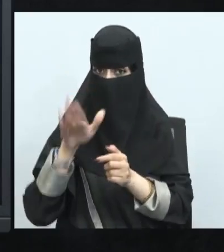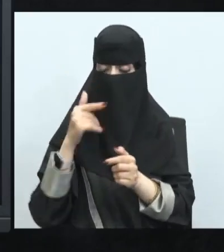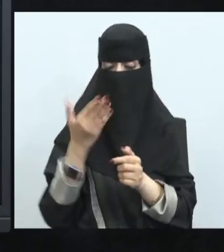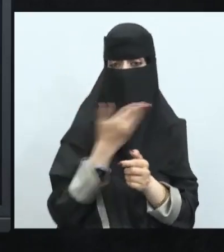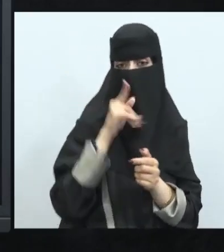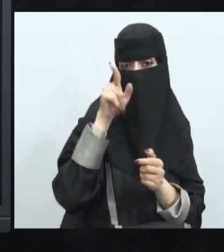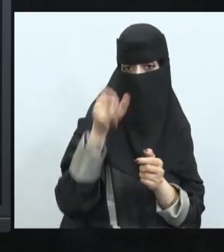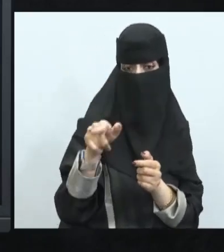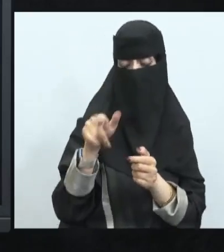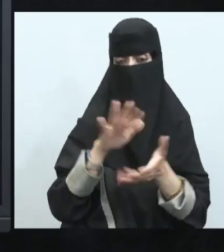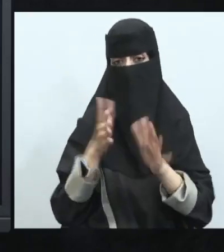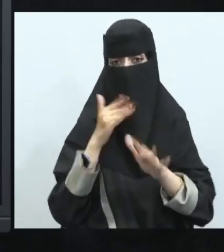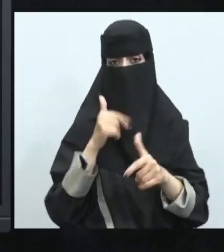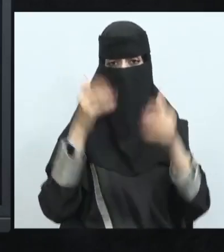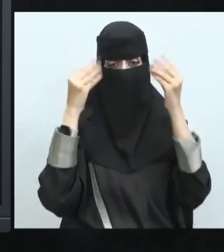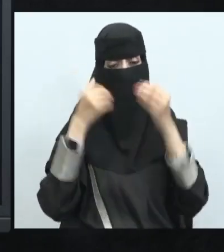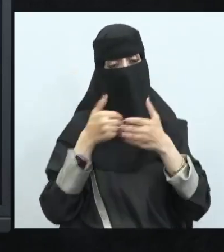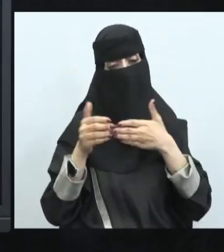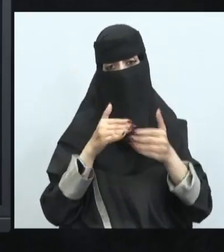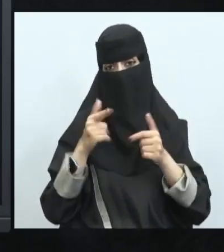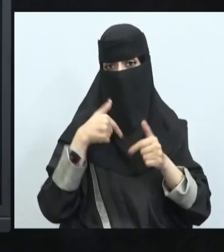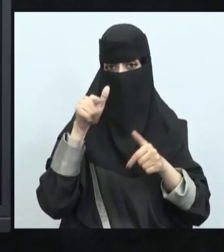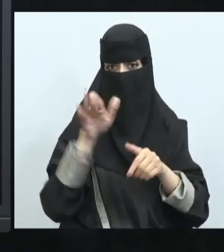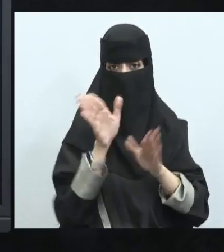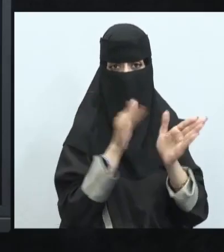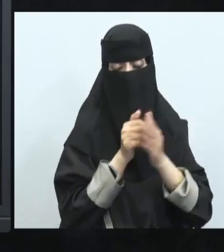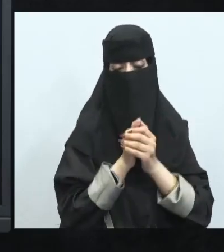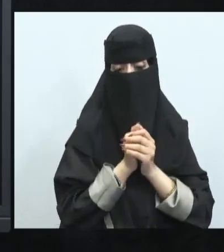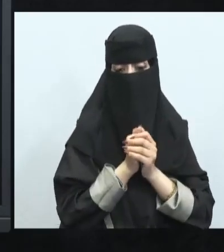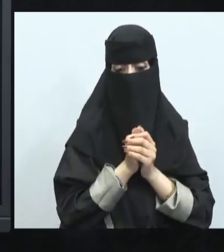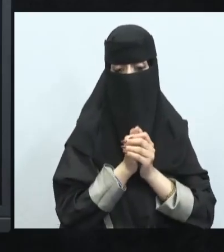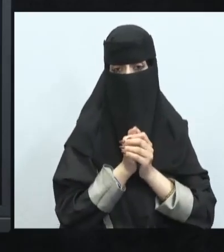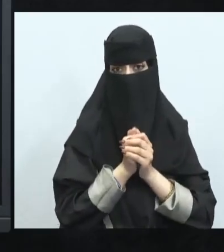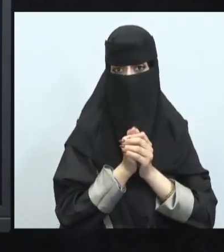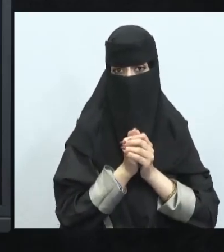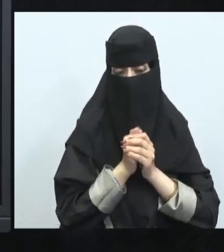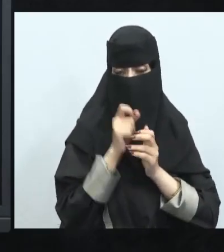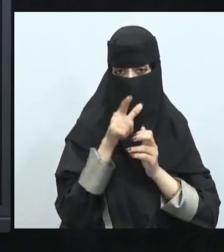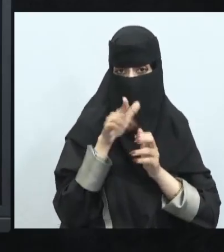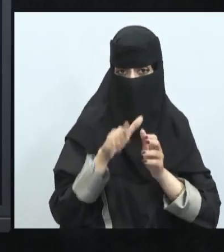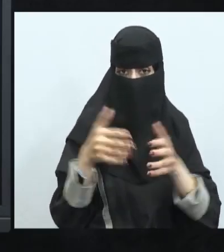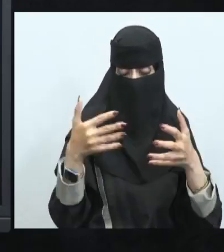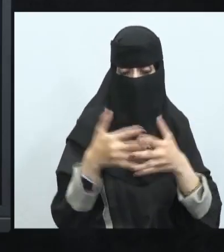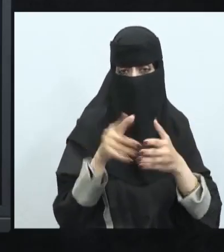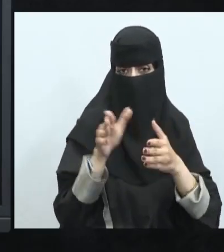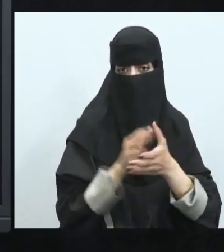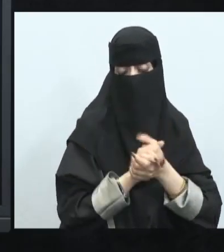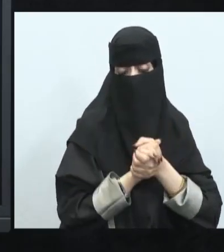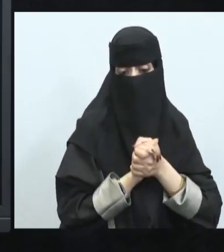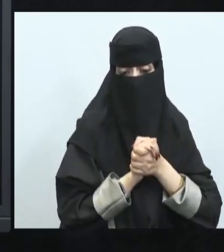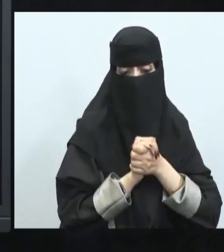تؤثر عليه او التي تكون من صميم عمله المعلومات الاخرى قد لا يكون من المهم ان اخبر بها او اشركه في